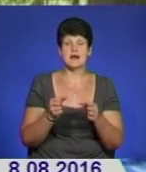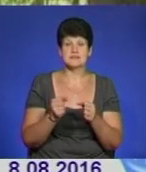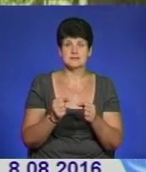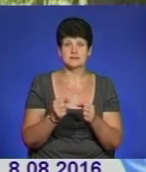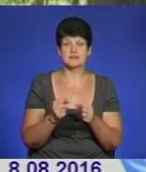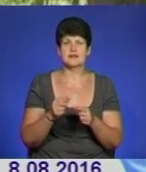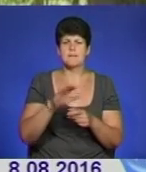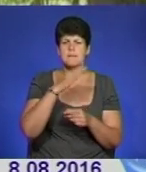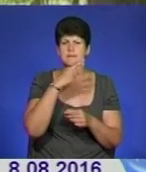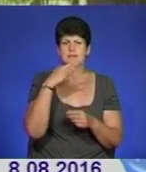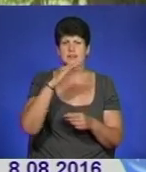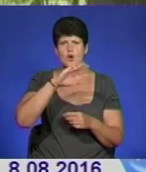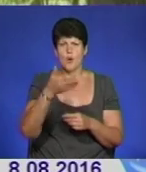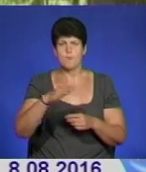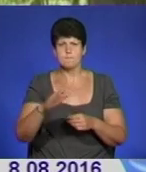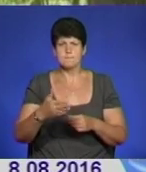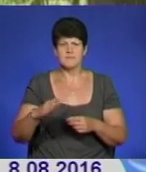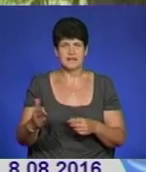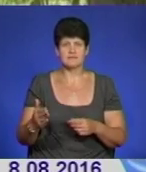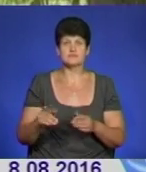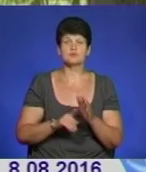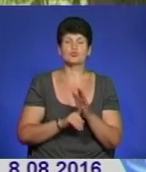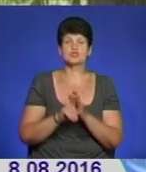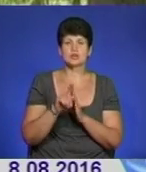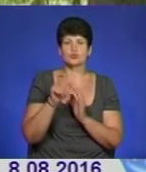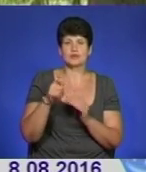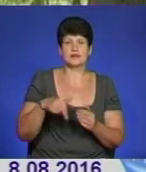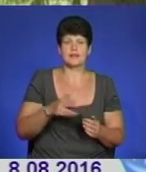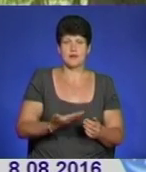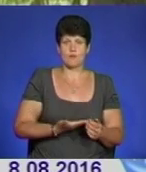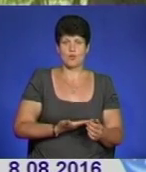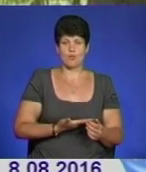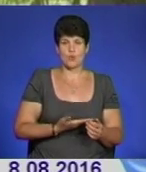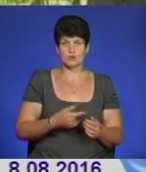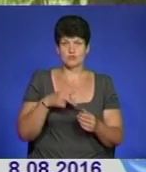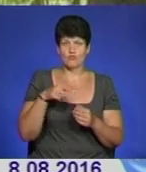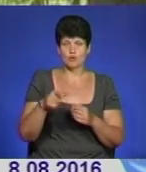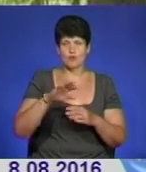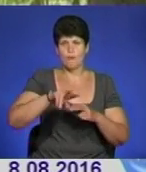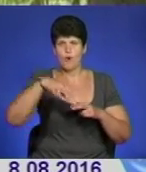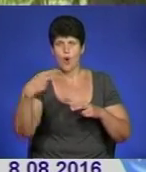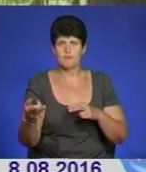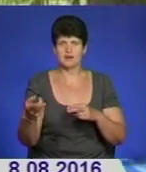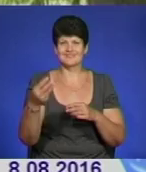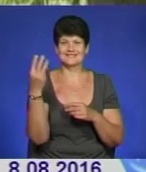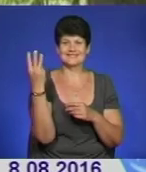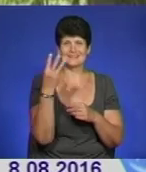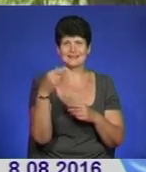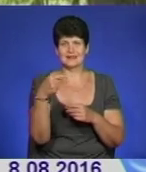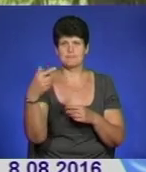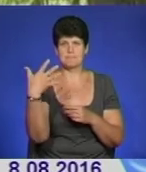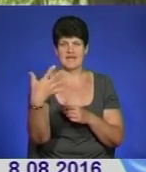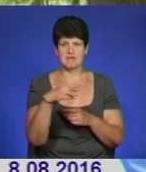каскад обривів. Спочатку людина йде по пояс воду, потім обрив від 3 до